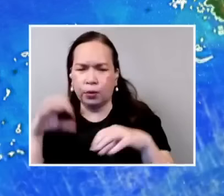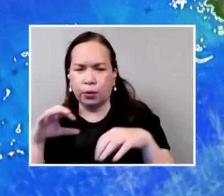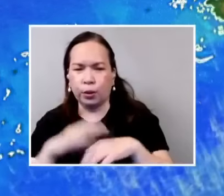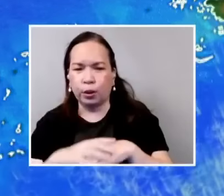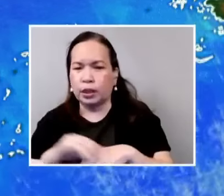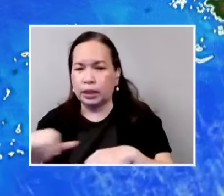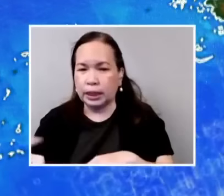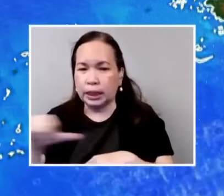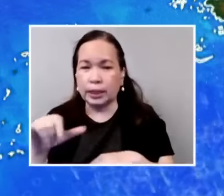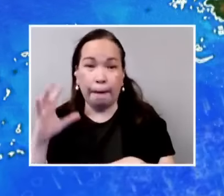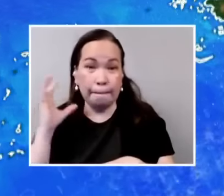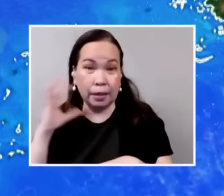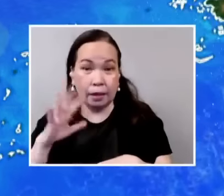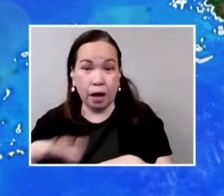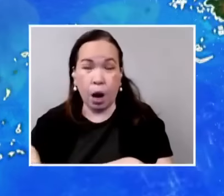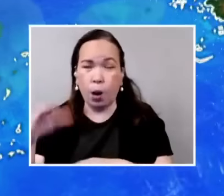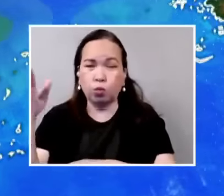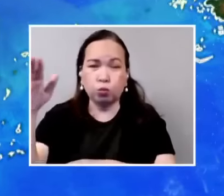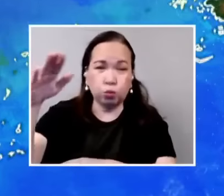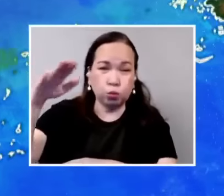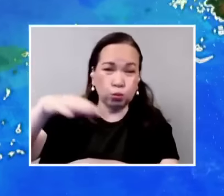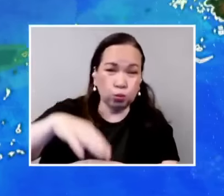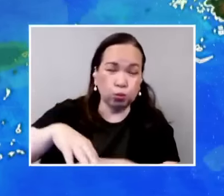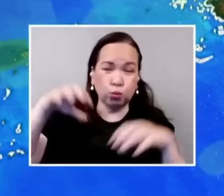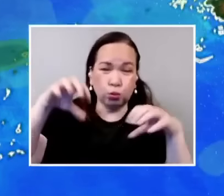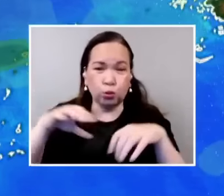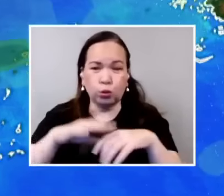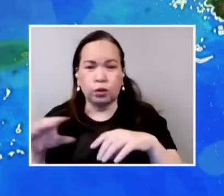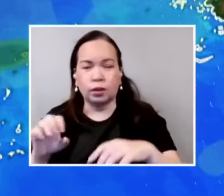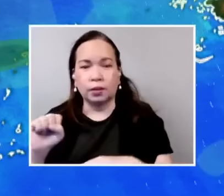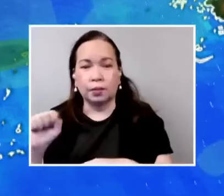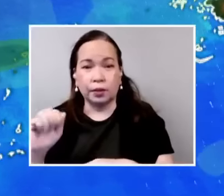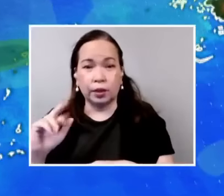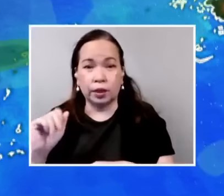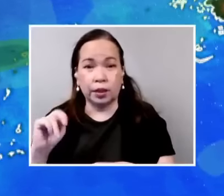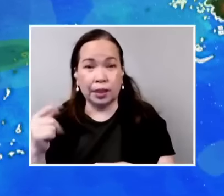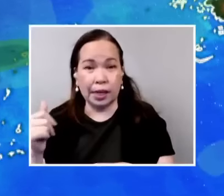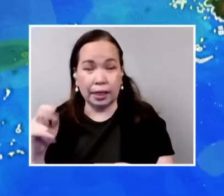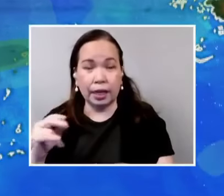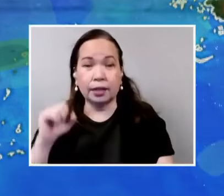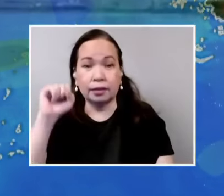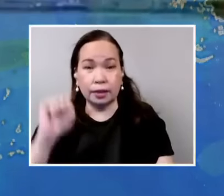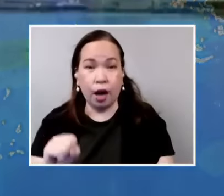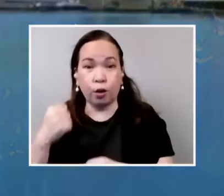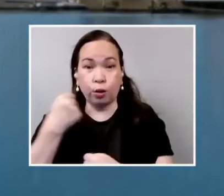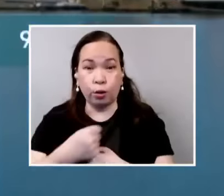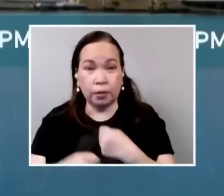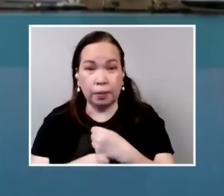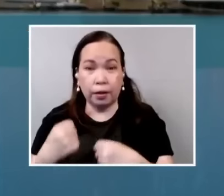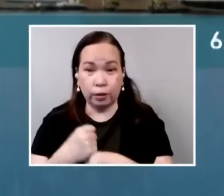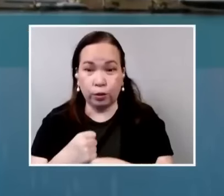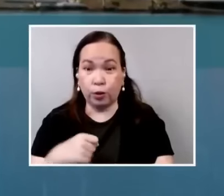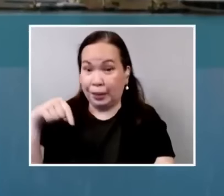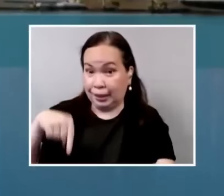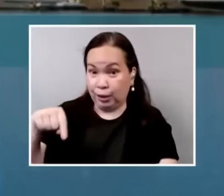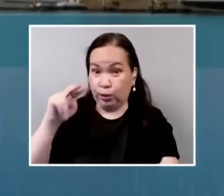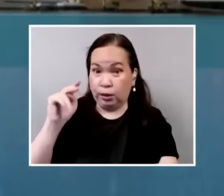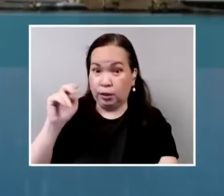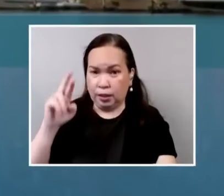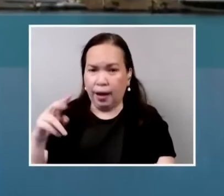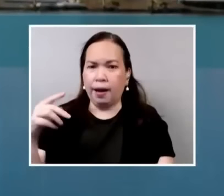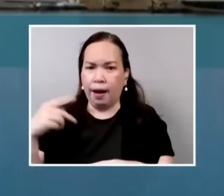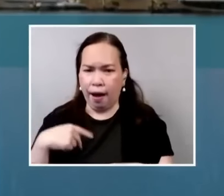ng Mindanao hanggang gabi, lalo po sa bahagi ng Sarangani at South Cotabato. Tayo naman sa Metro Manila, makaka-apekto rin ang habagat